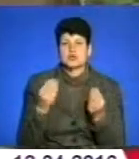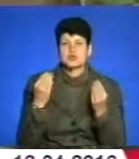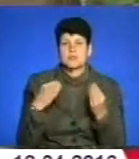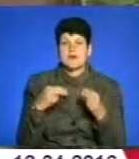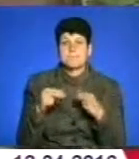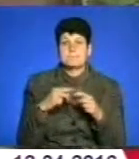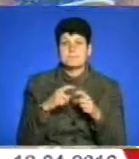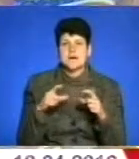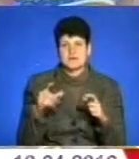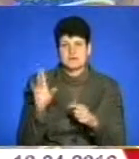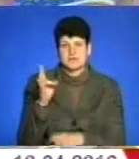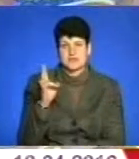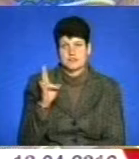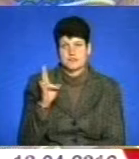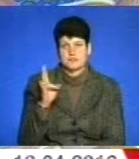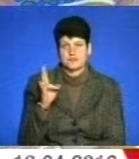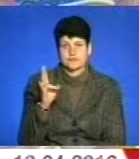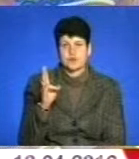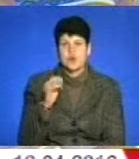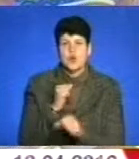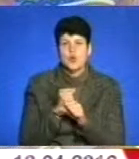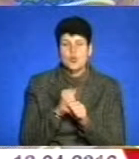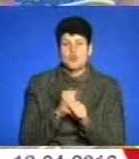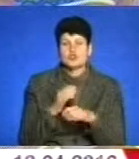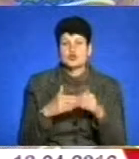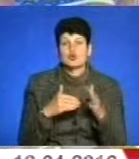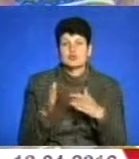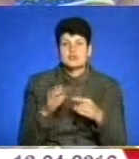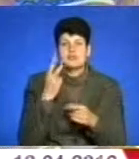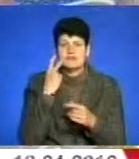в неділю. Робочих рук у штабі завжди